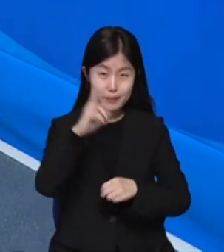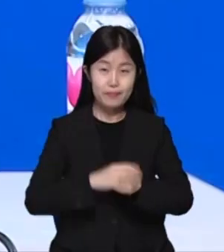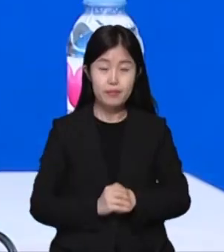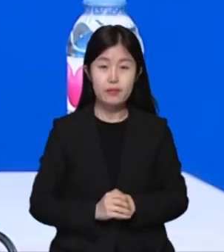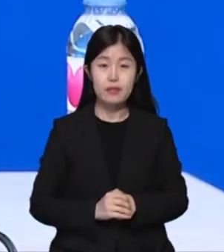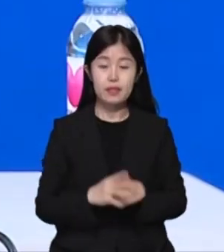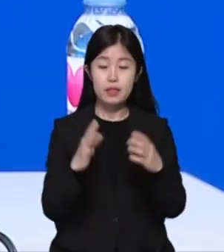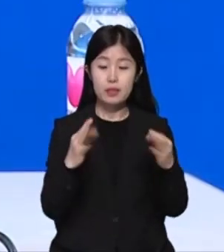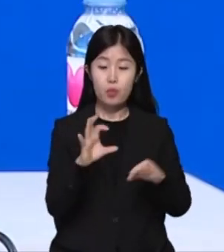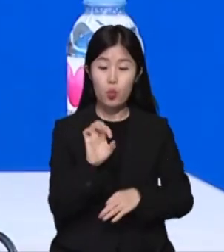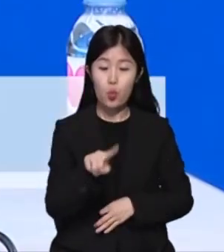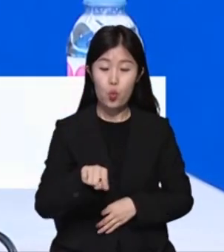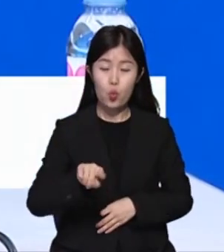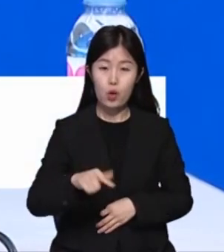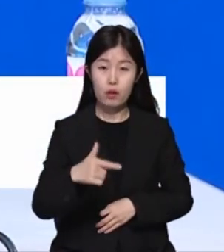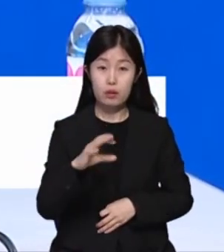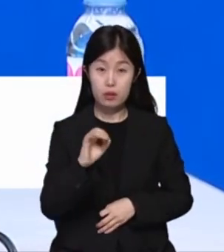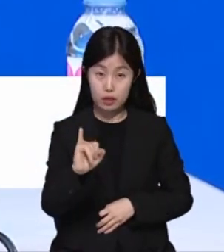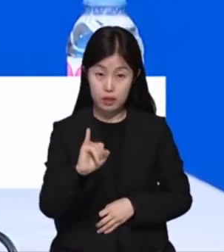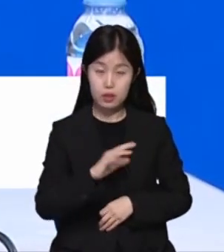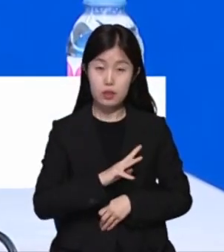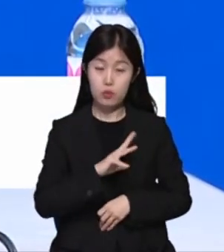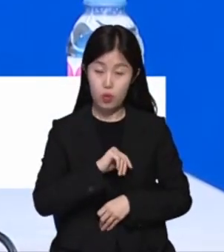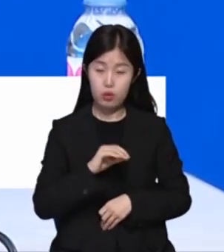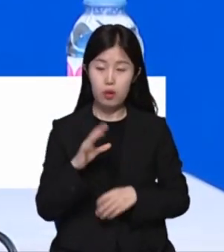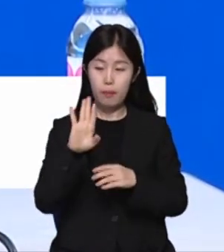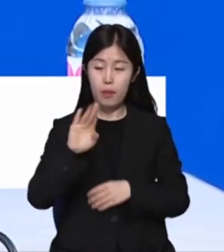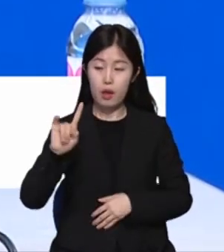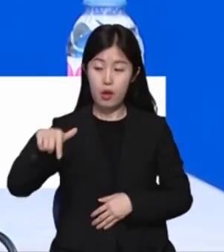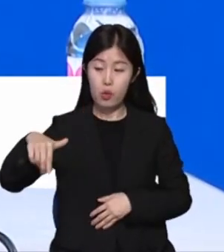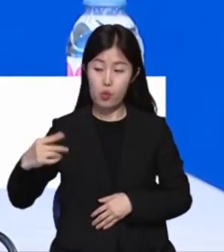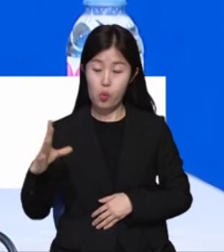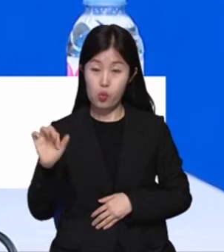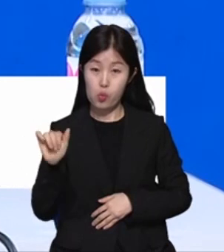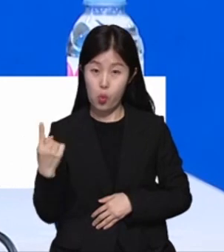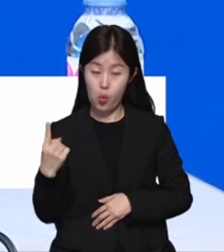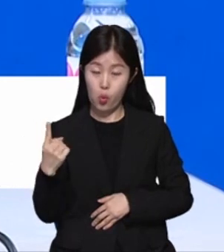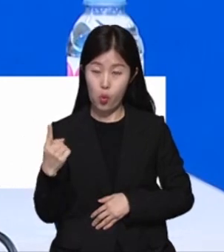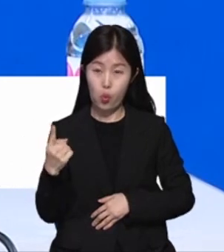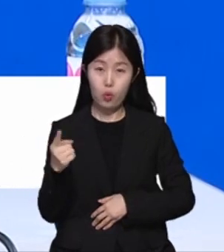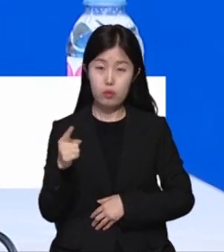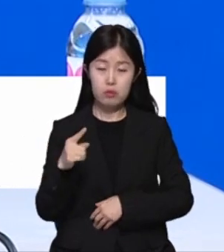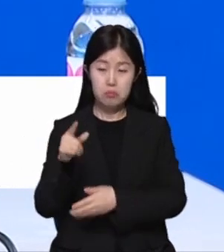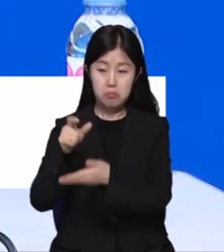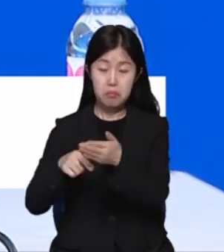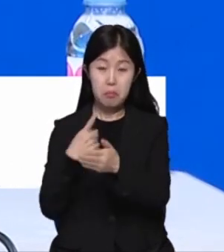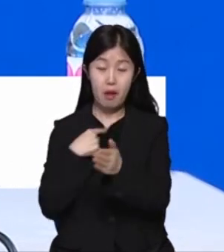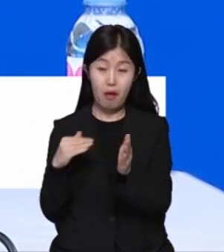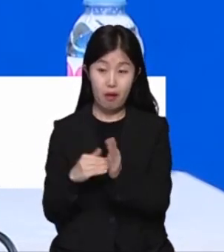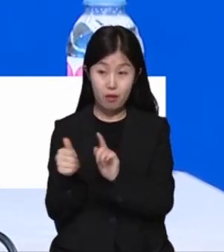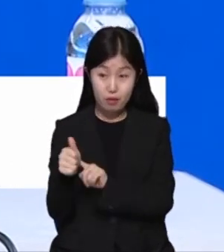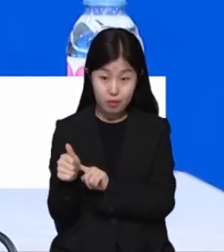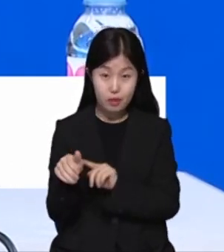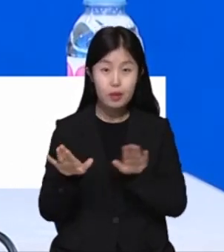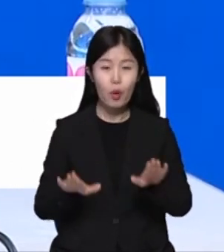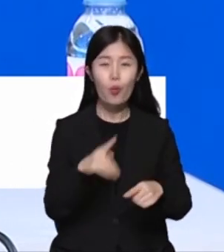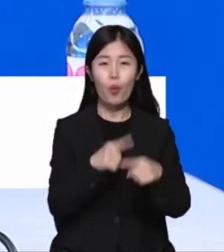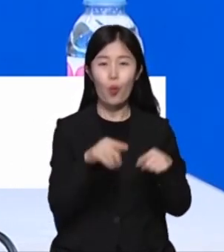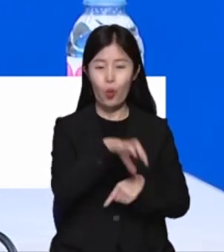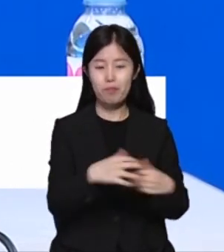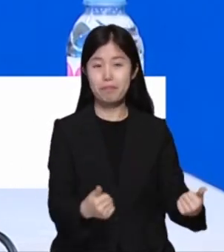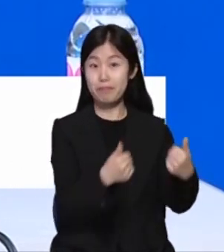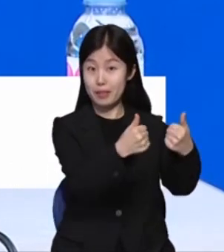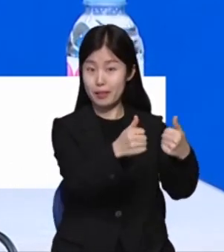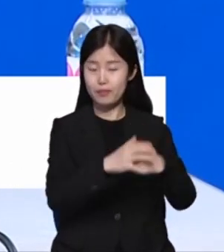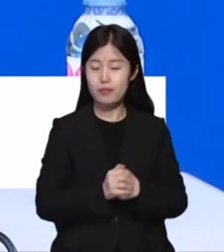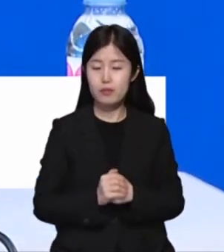이원과 배정호 전 KBS 기자는 민주당의 정치적 모태 지역인 목포시에서